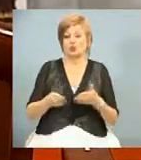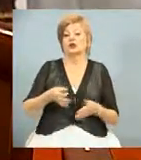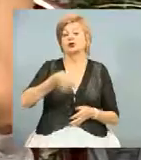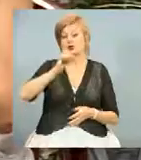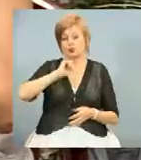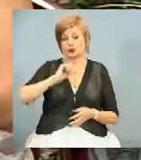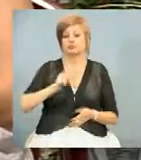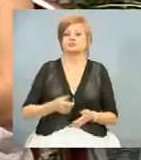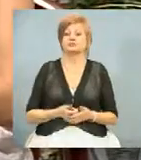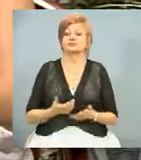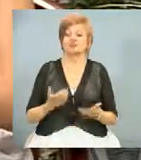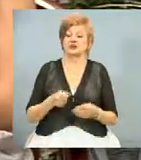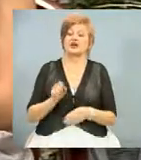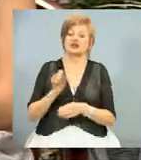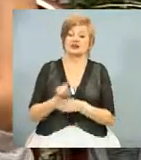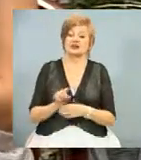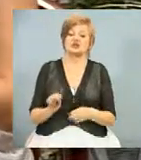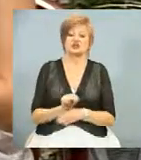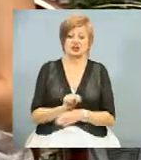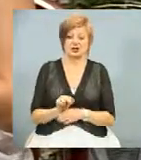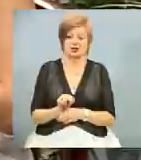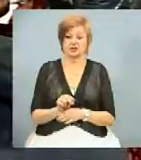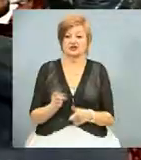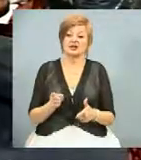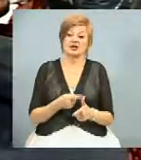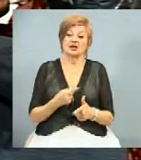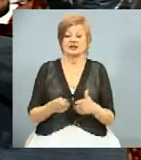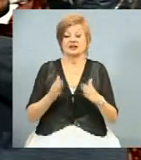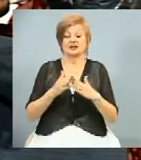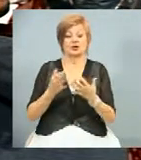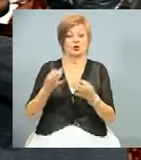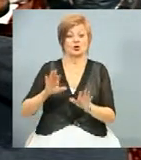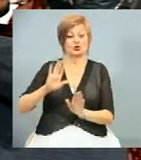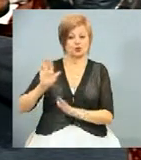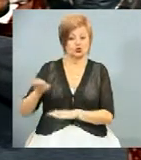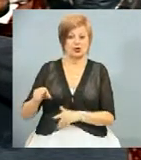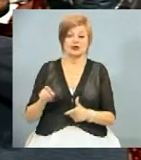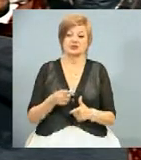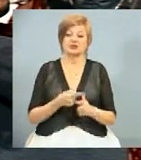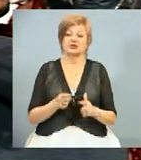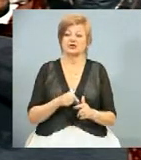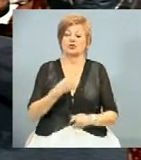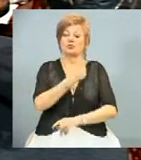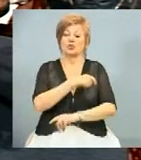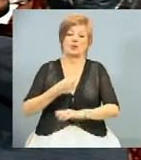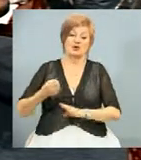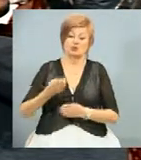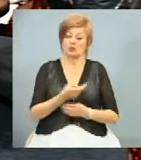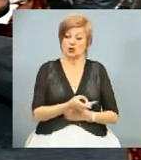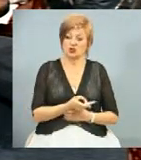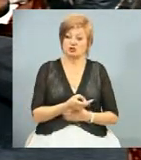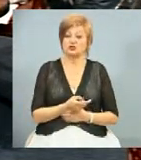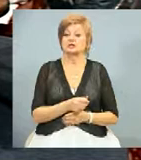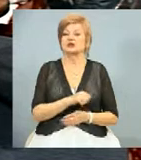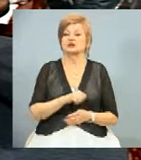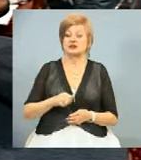таблетки. Так, призначають лікування насправді. Так. Ну або додому їх відпускають людину, або що, кладуть до лікарні, так? Так. І лікарі